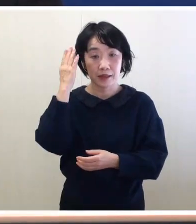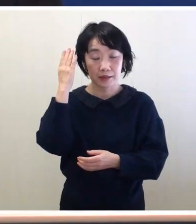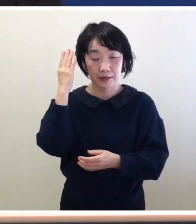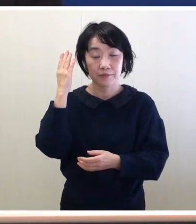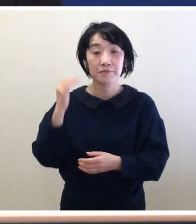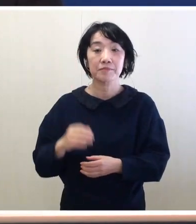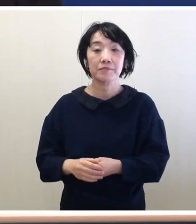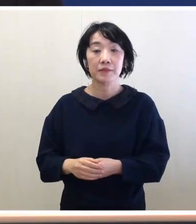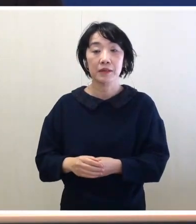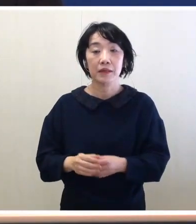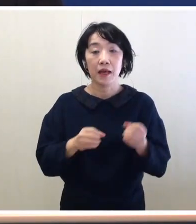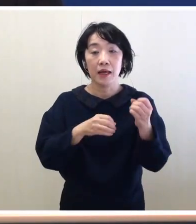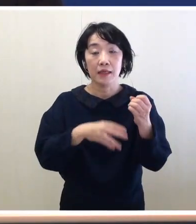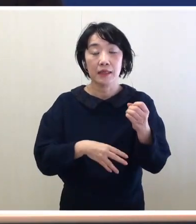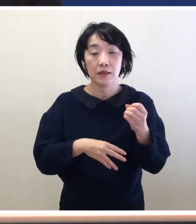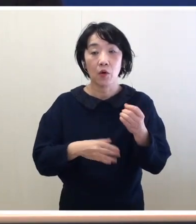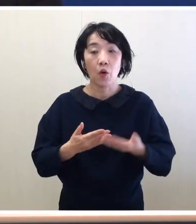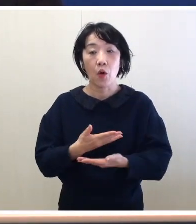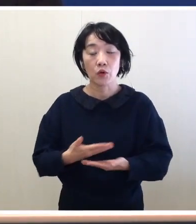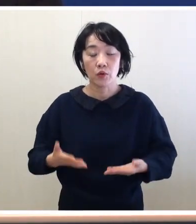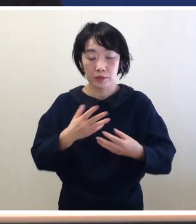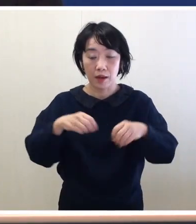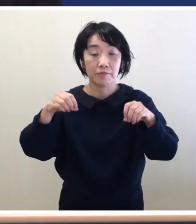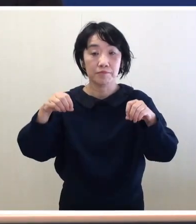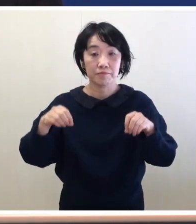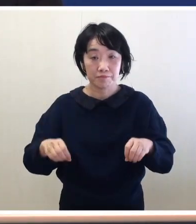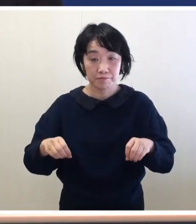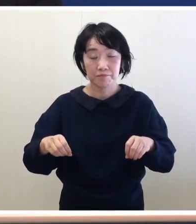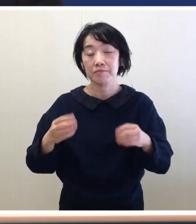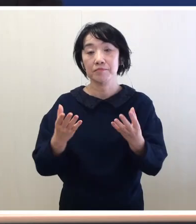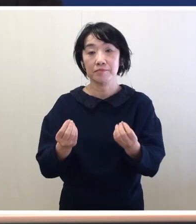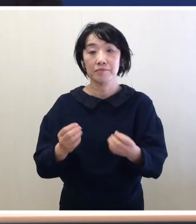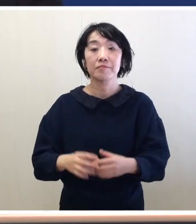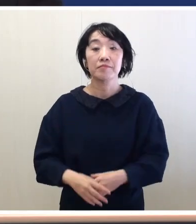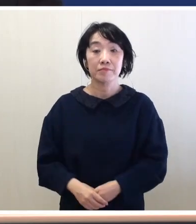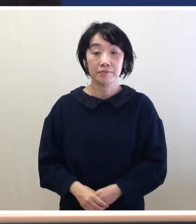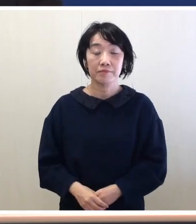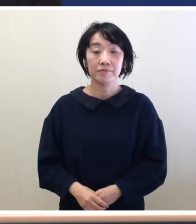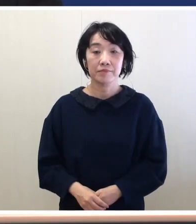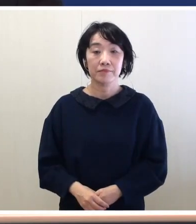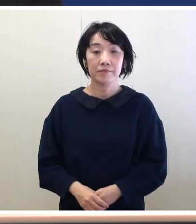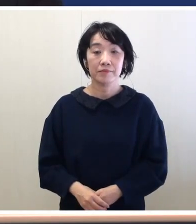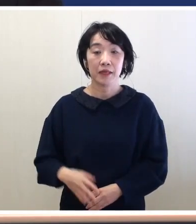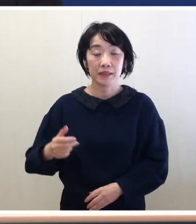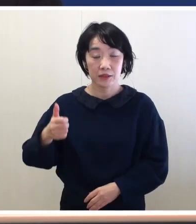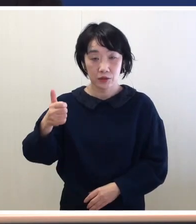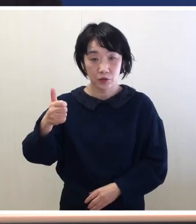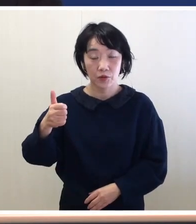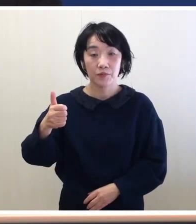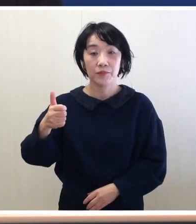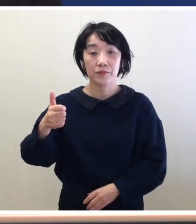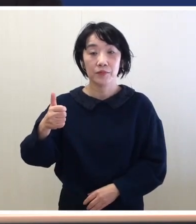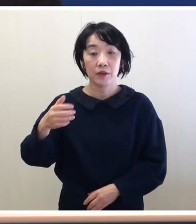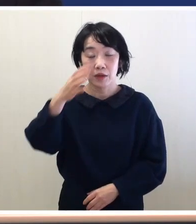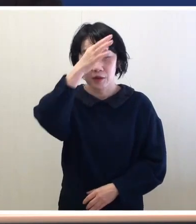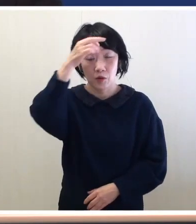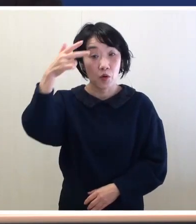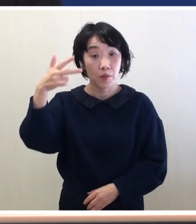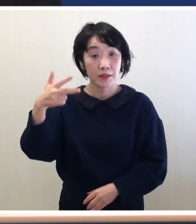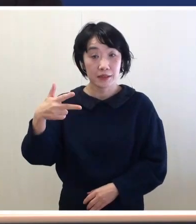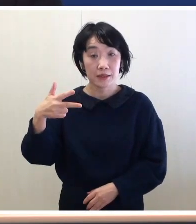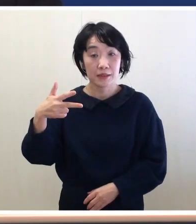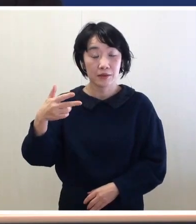ましたように、先ほど基本協定に調印をさせていただきました。市長をはじ